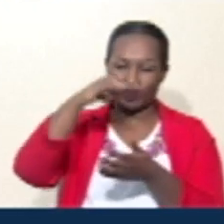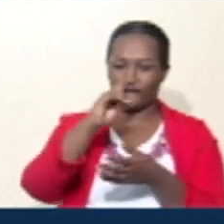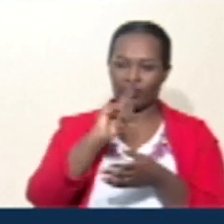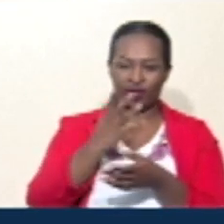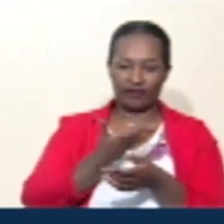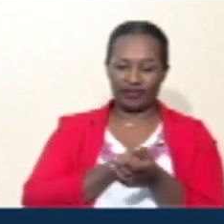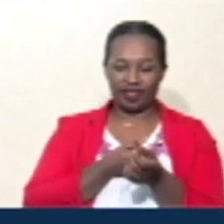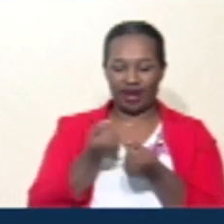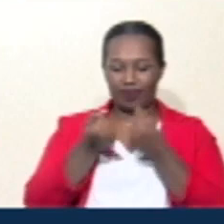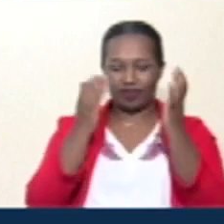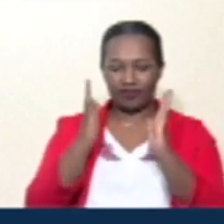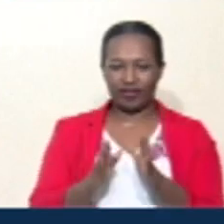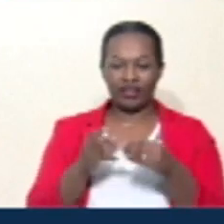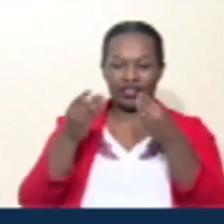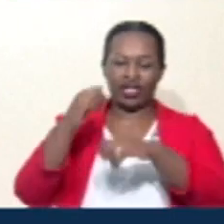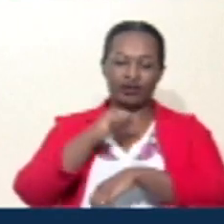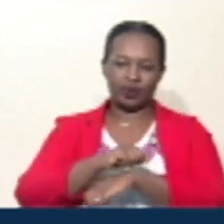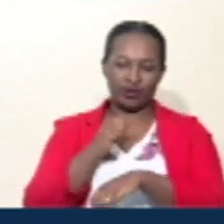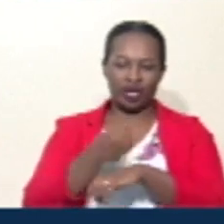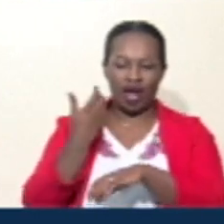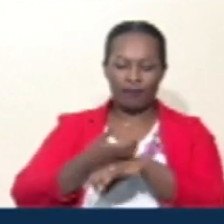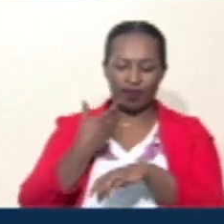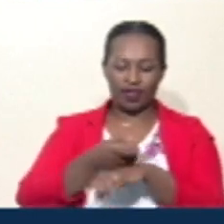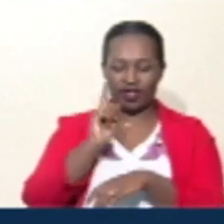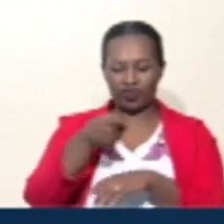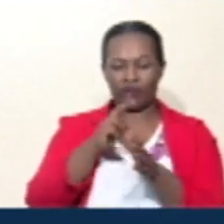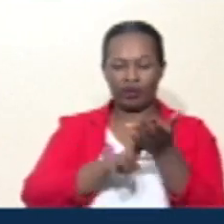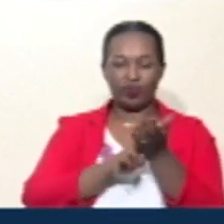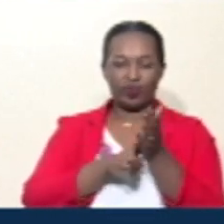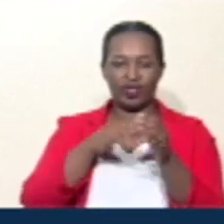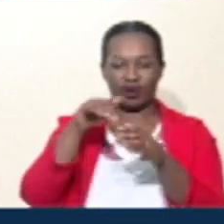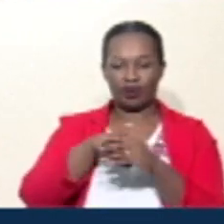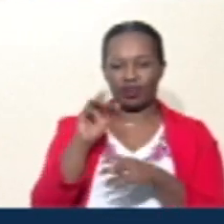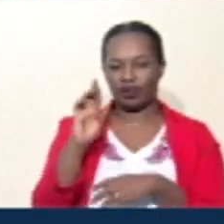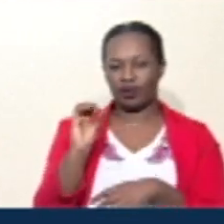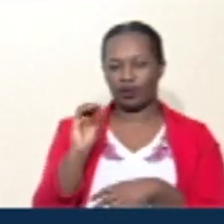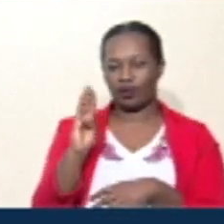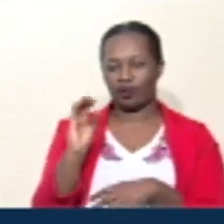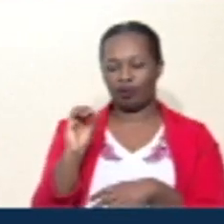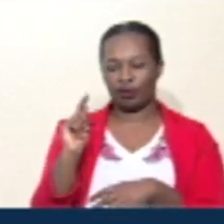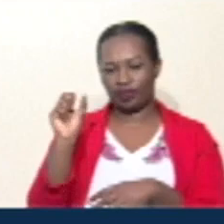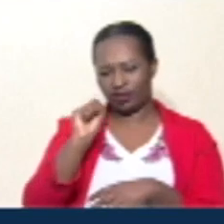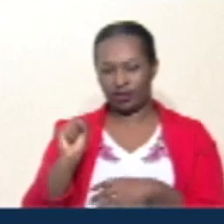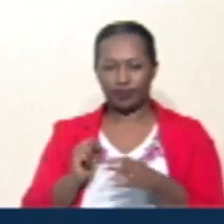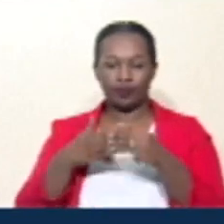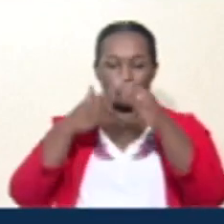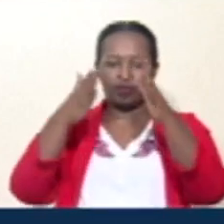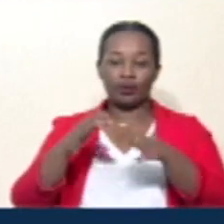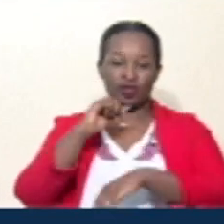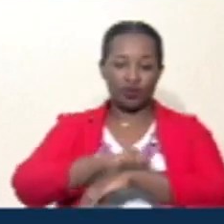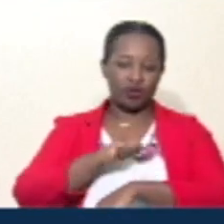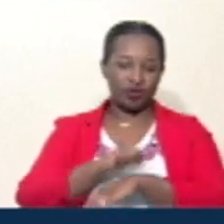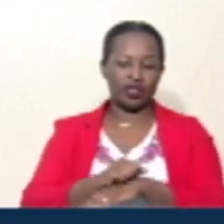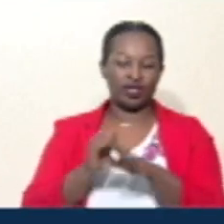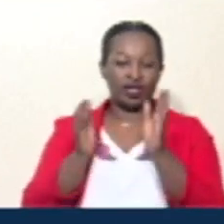abapilote drone cyahaye iri shuri amabuye igihumbi yo gukoresha muri robots aba bana bakora. Ku ruhande rw'umuyobozi w'ishuri Jean Claude Tuyisenge